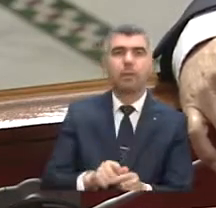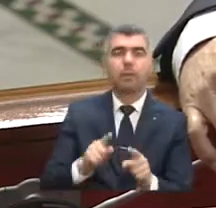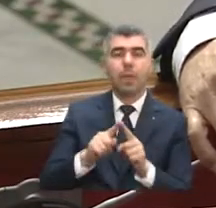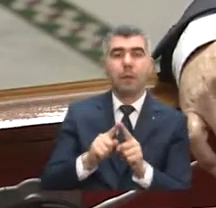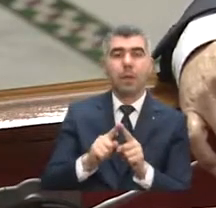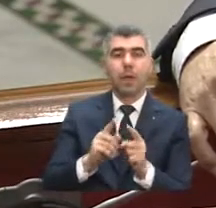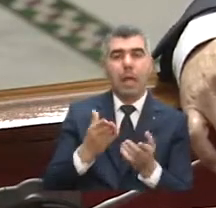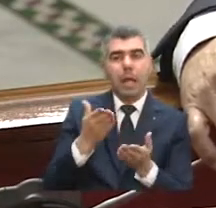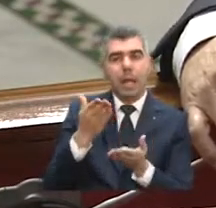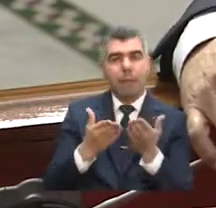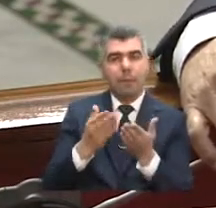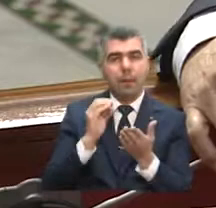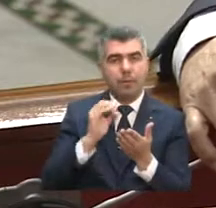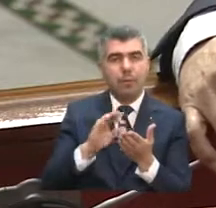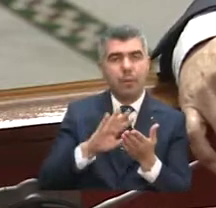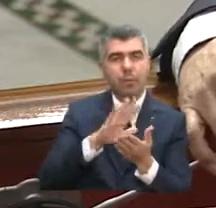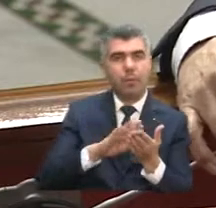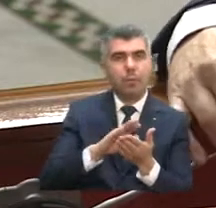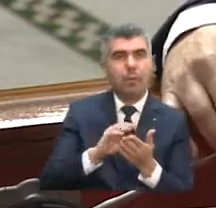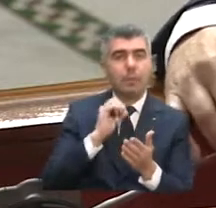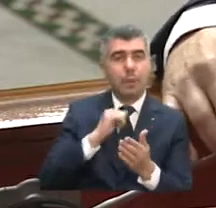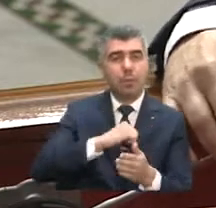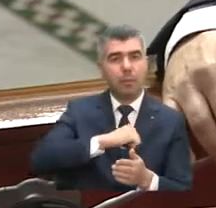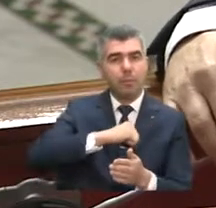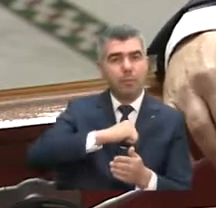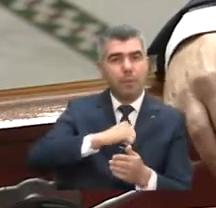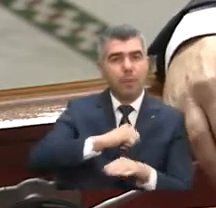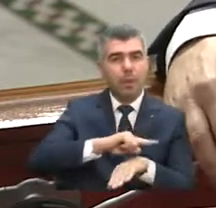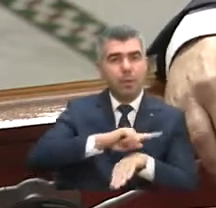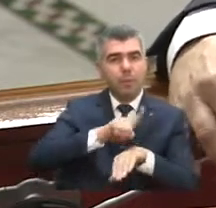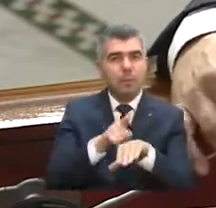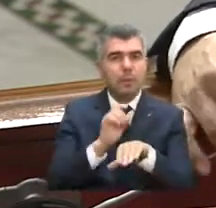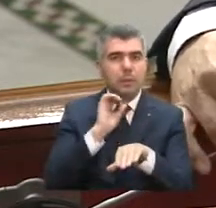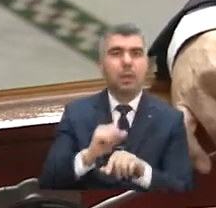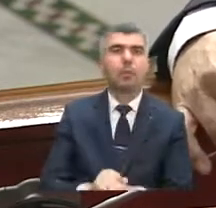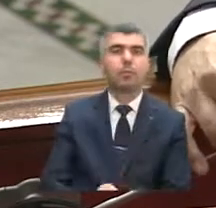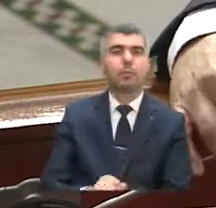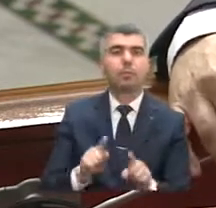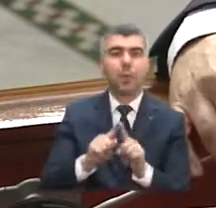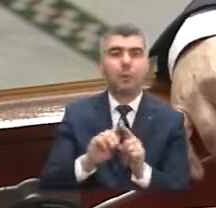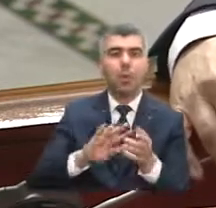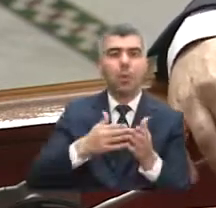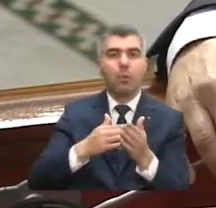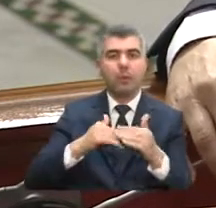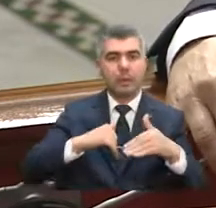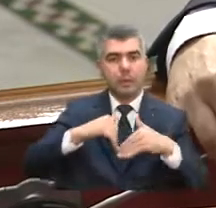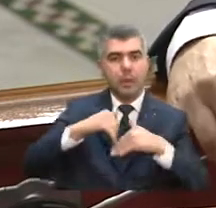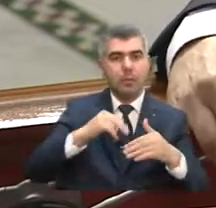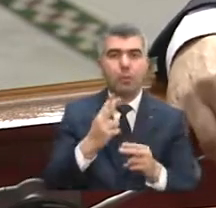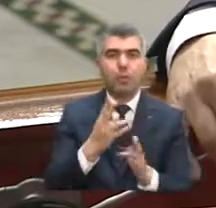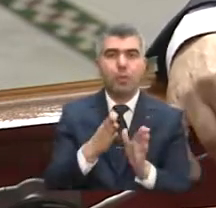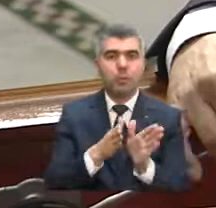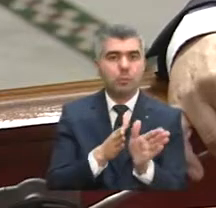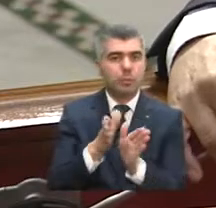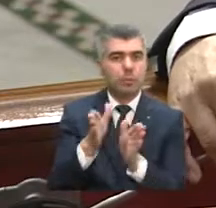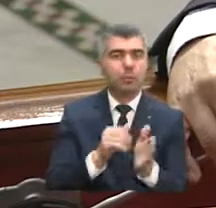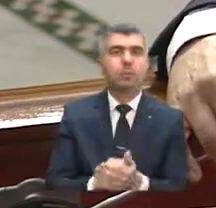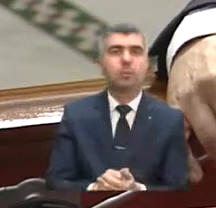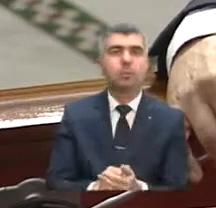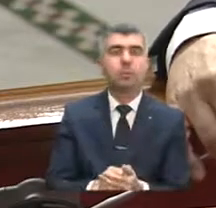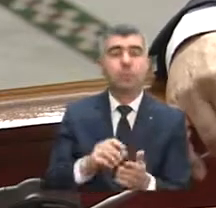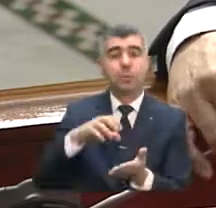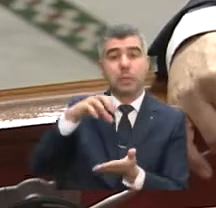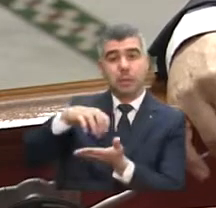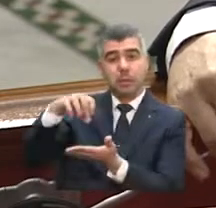الوزن الخفيف والثقيل فيما يخص السرعه المسموح بها لكل فئه، مع عدد المخالفات في الاتجاهين للسير. تتوزع هذه الاجهزه